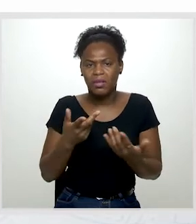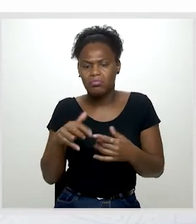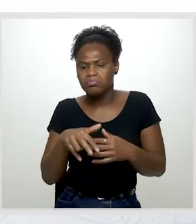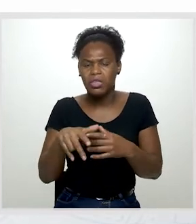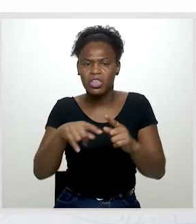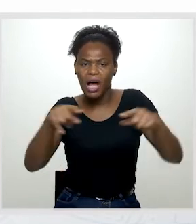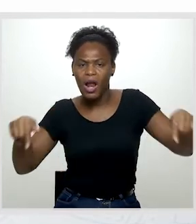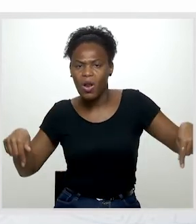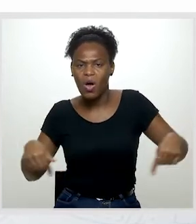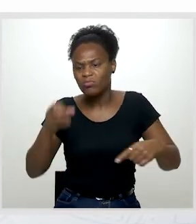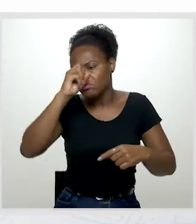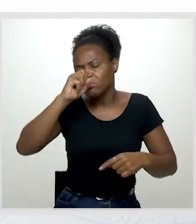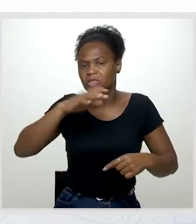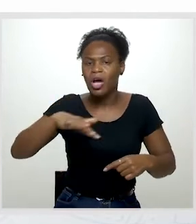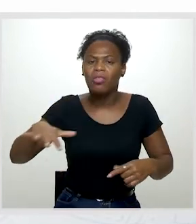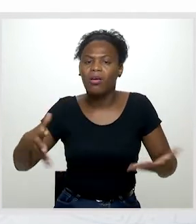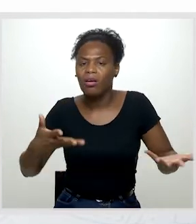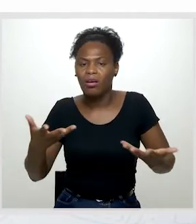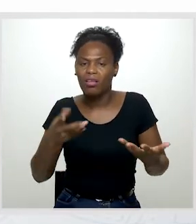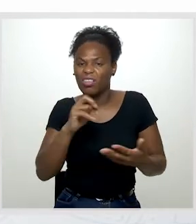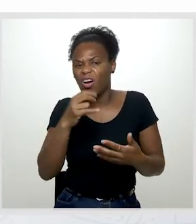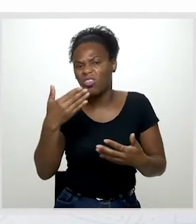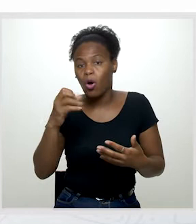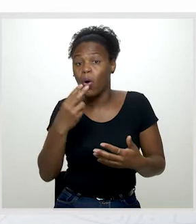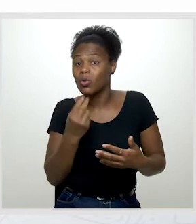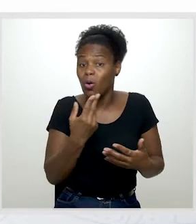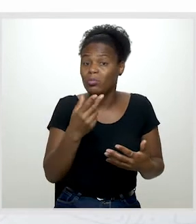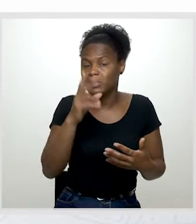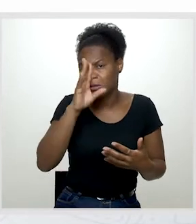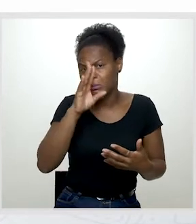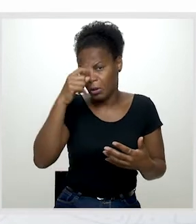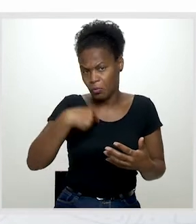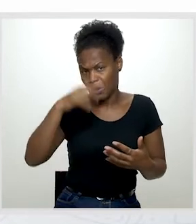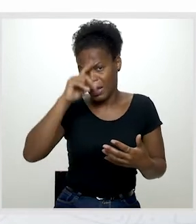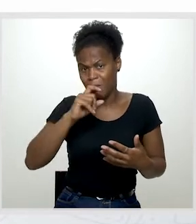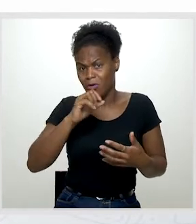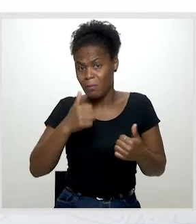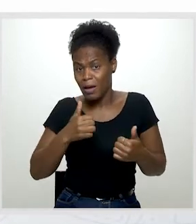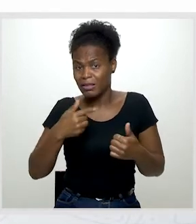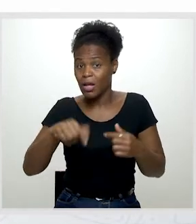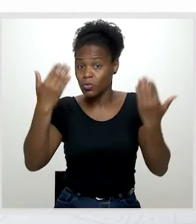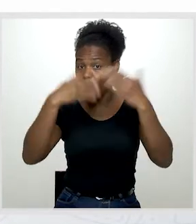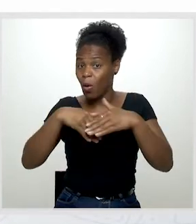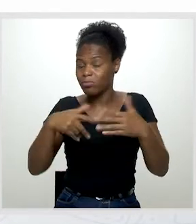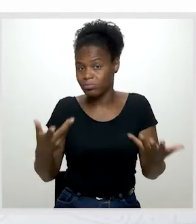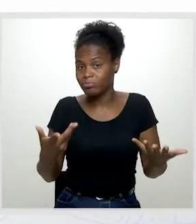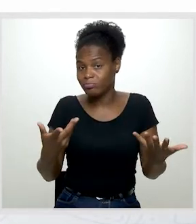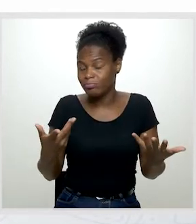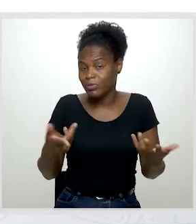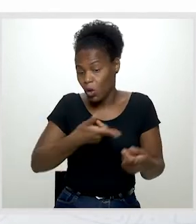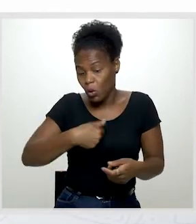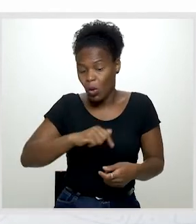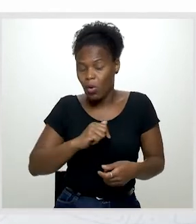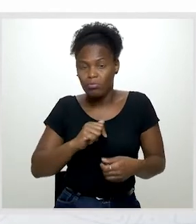placent dans le salon, dans le jardin. Et le 31 octobre, si je me souviens bien, ils font une soirée.